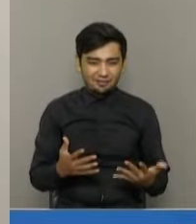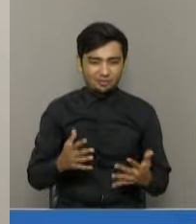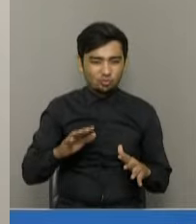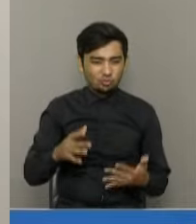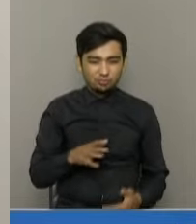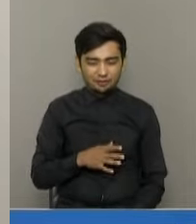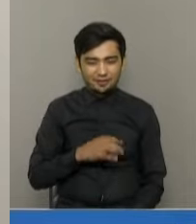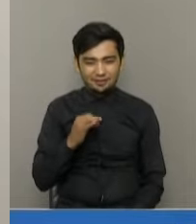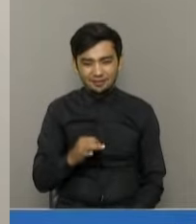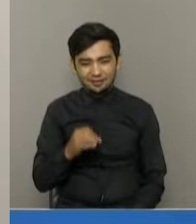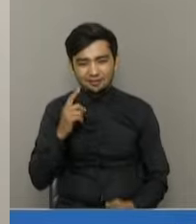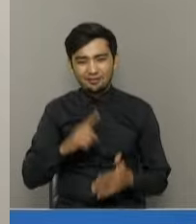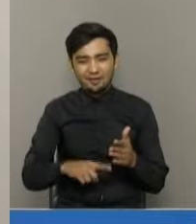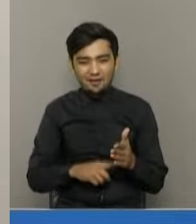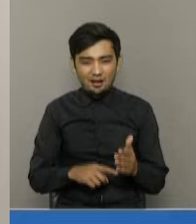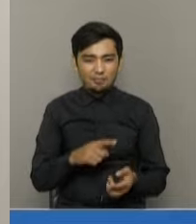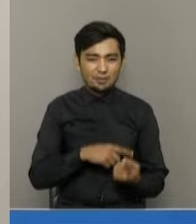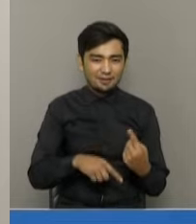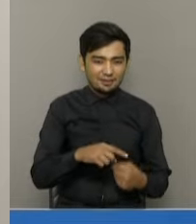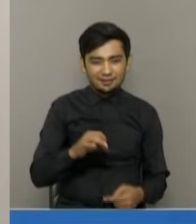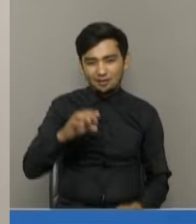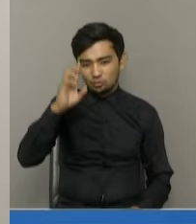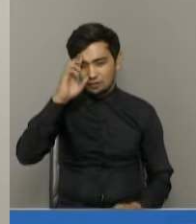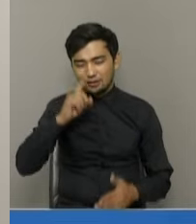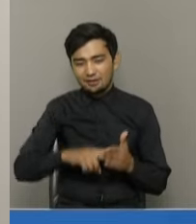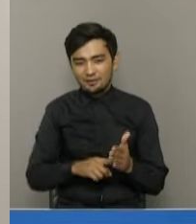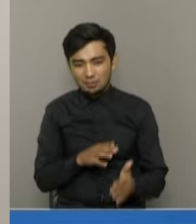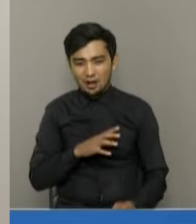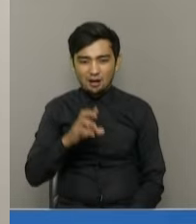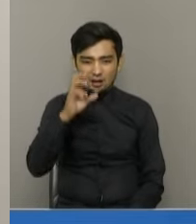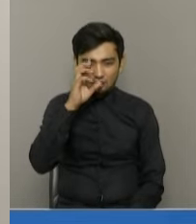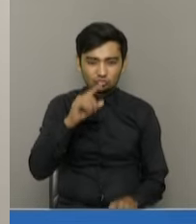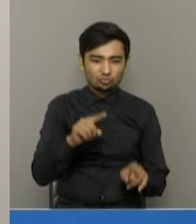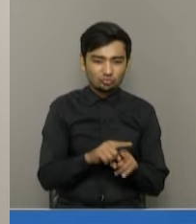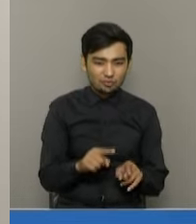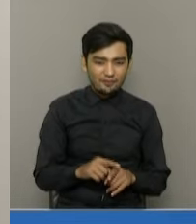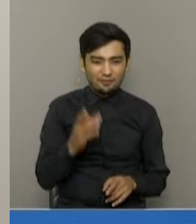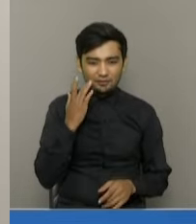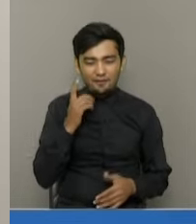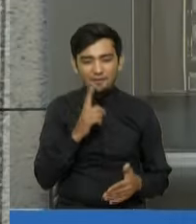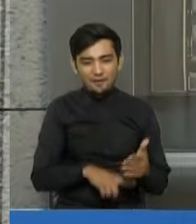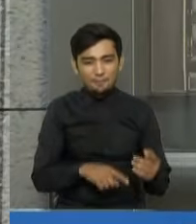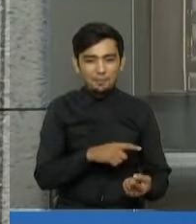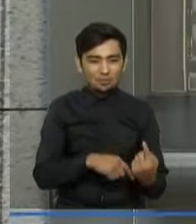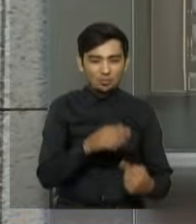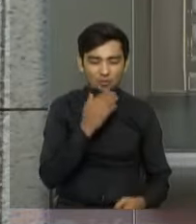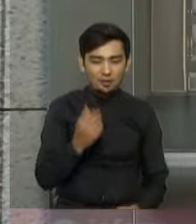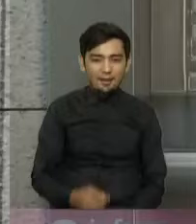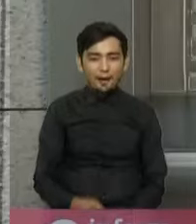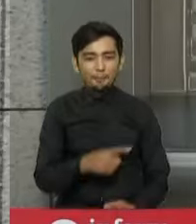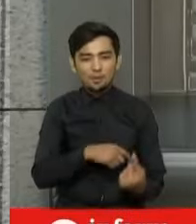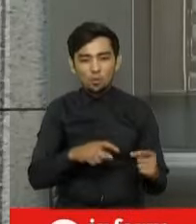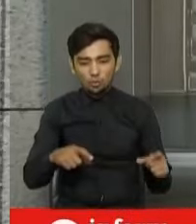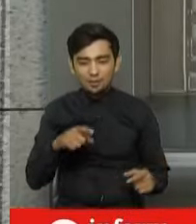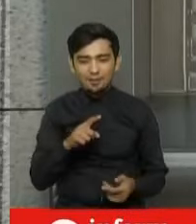есть определенное недоверие бизнеса к государству, но и государство не всегда верит бизнесу. Бизнесмены в этом